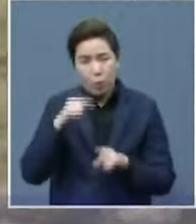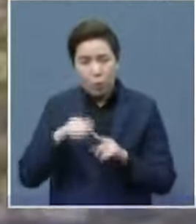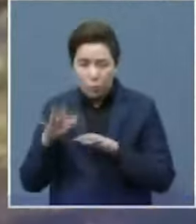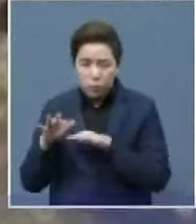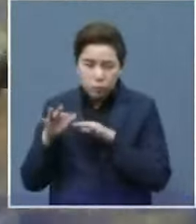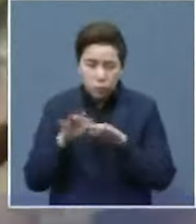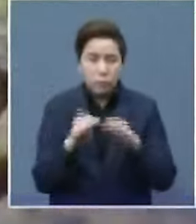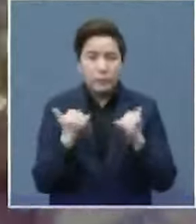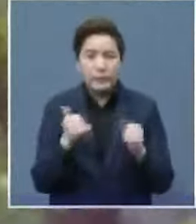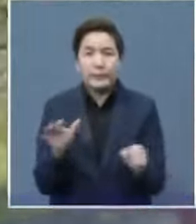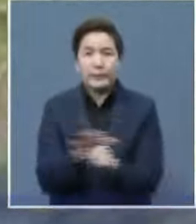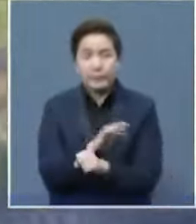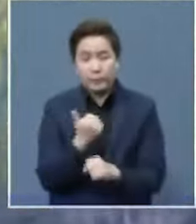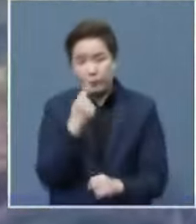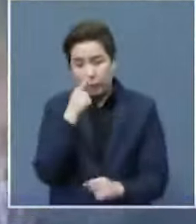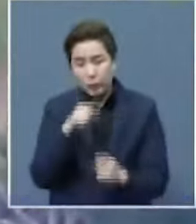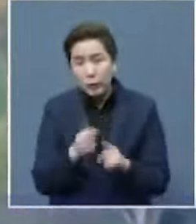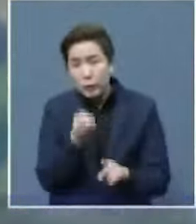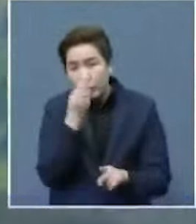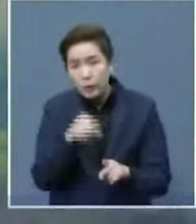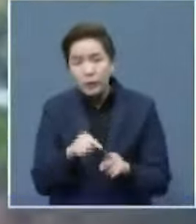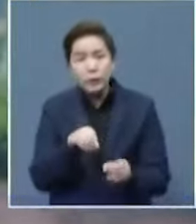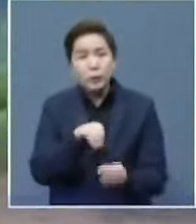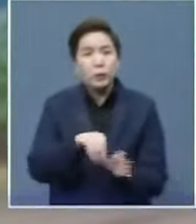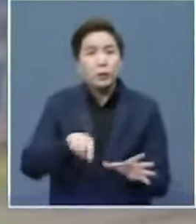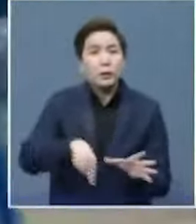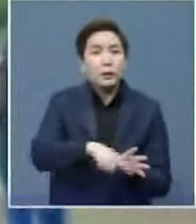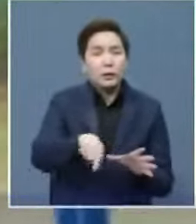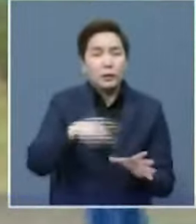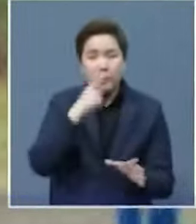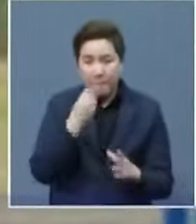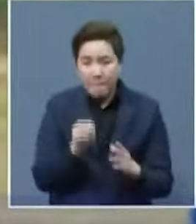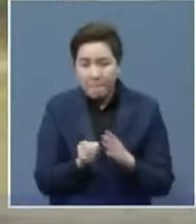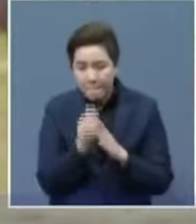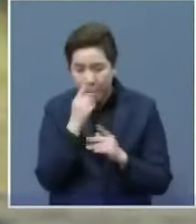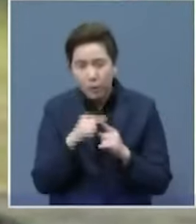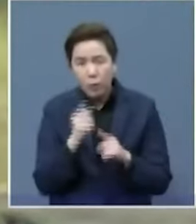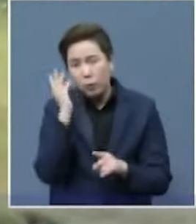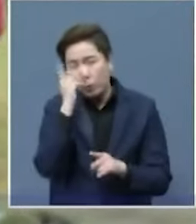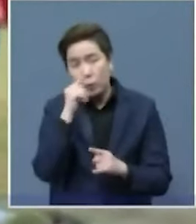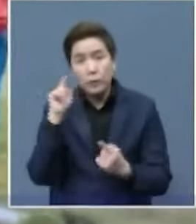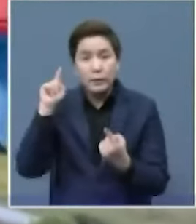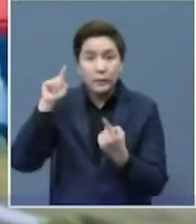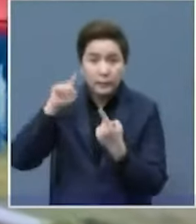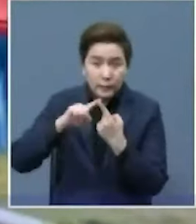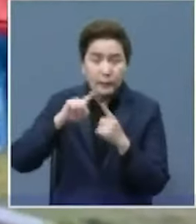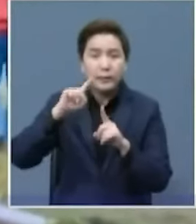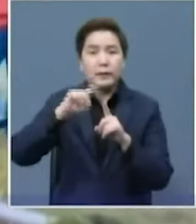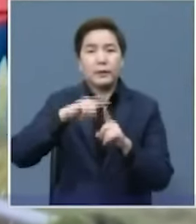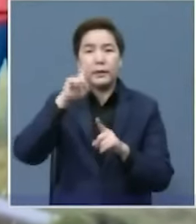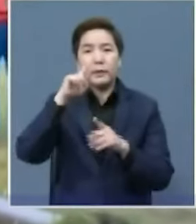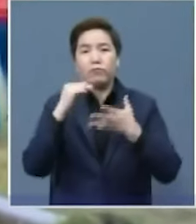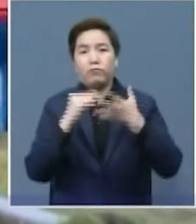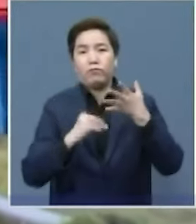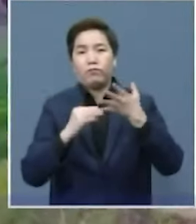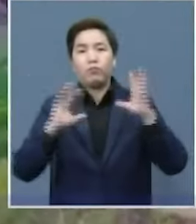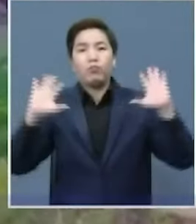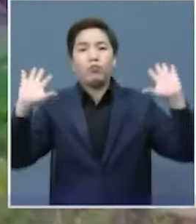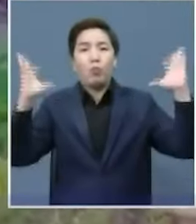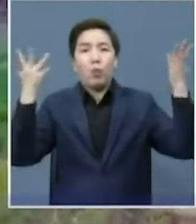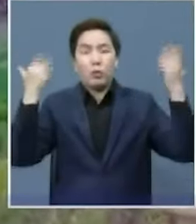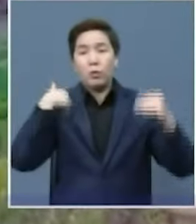คักมากๆต้องบอกว่าดอกพญาเสือโคร่งบริเวณดังกล่าวเนี่ยจะเบ่งบานสวยงามไปถึงแค่สิ้นเดือนมกราคมนี้เท่านั้นนะค